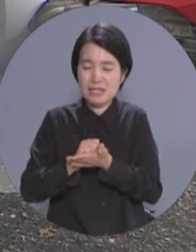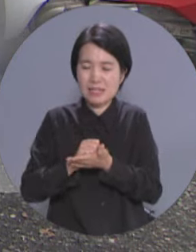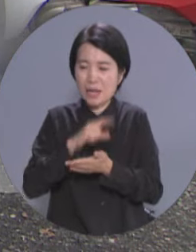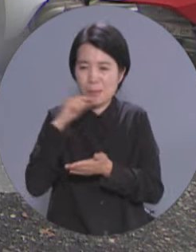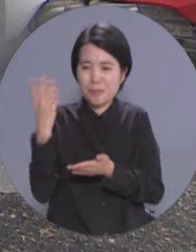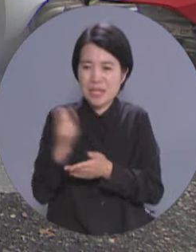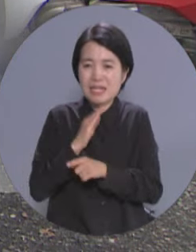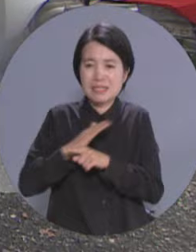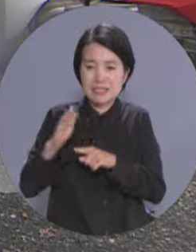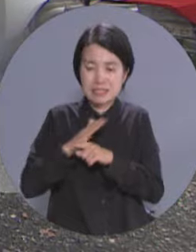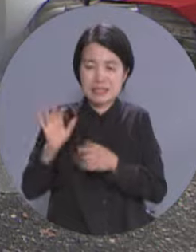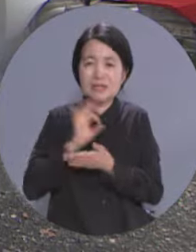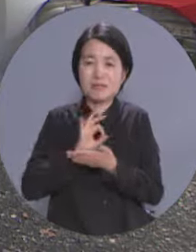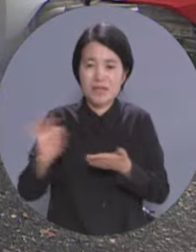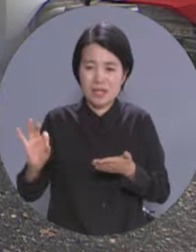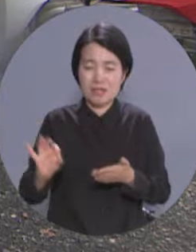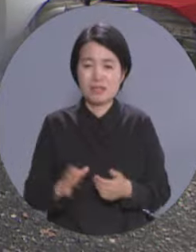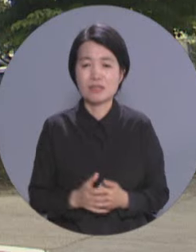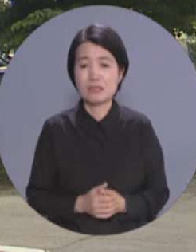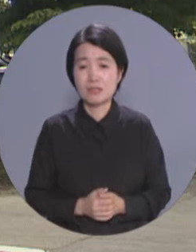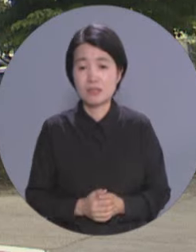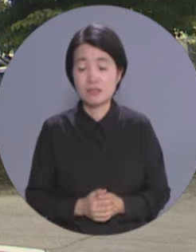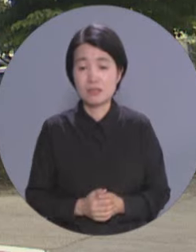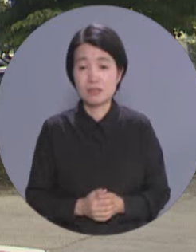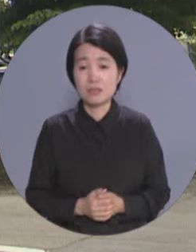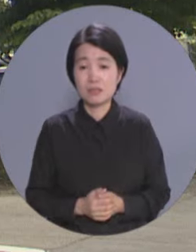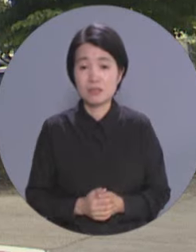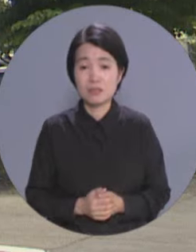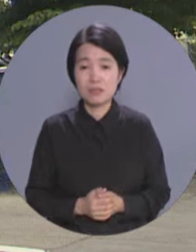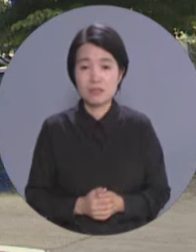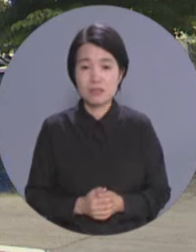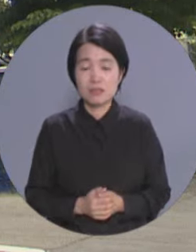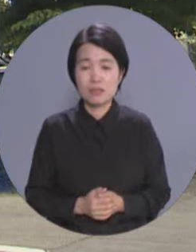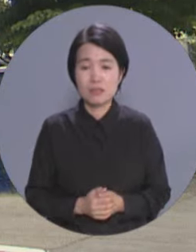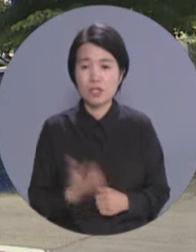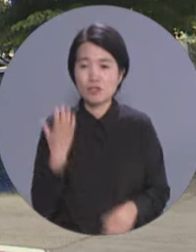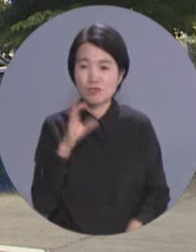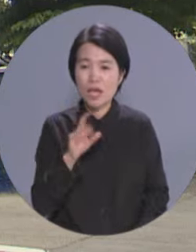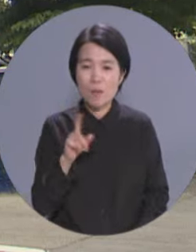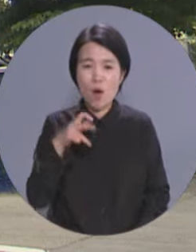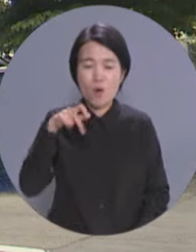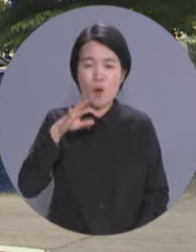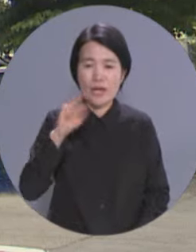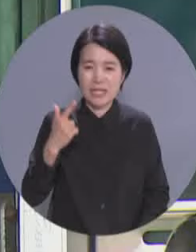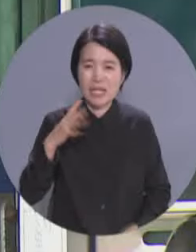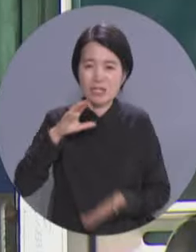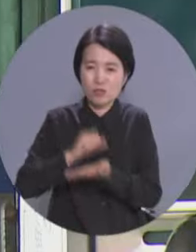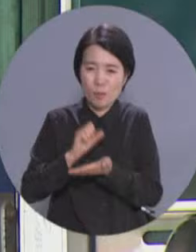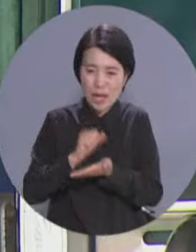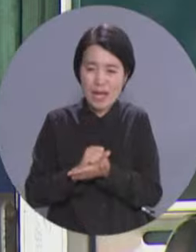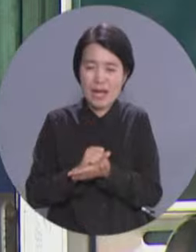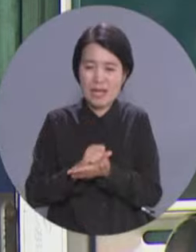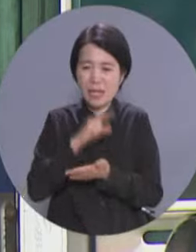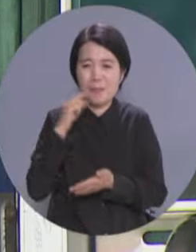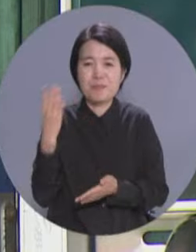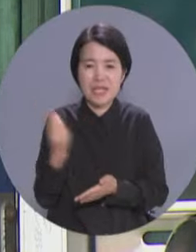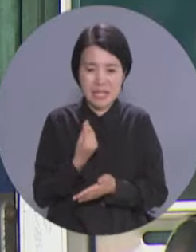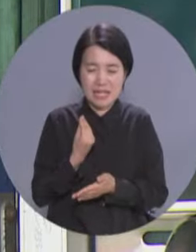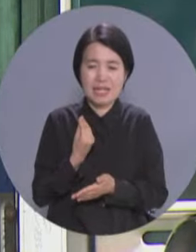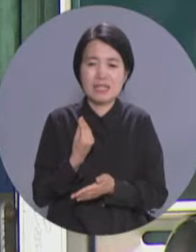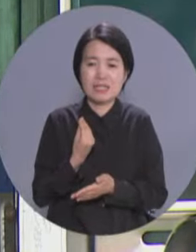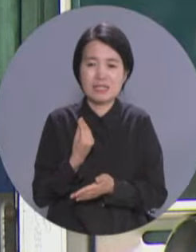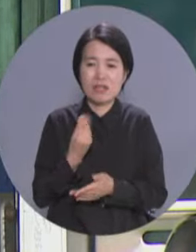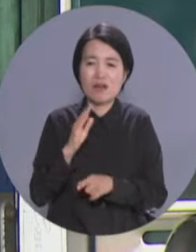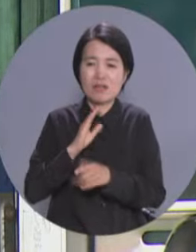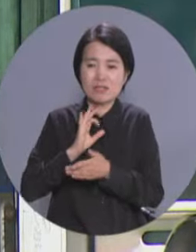하 사용한 것으로 알려졌습니다 자 코인 이렇게 더박 이런 부분 좀 있었던 거 같아요 또